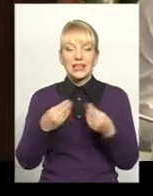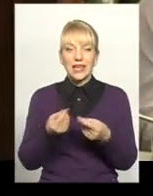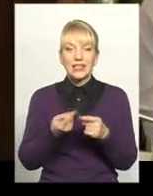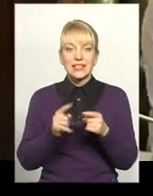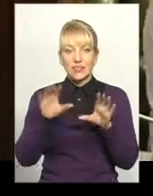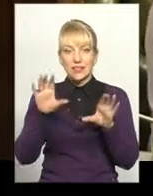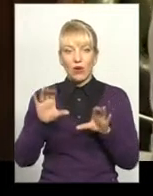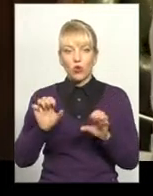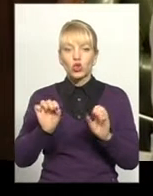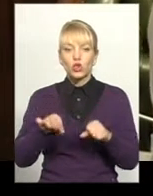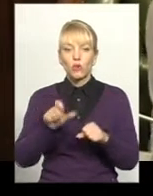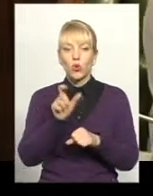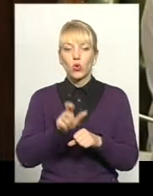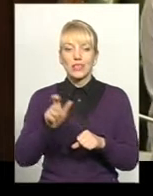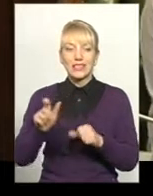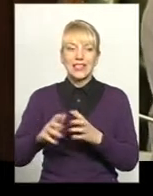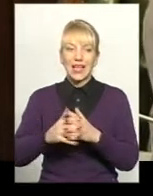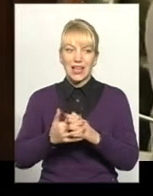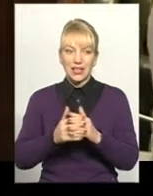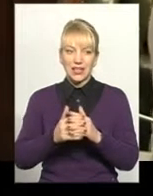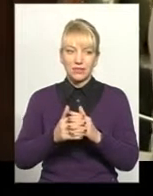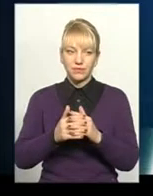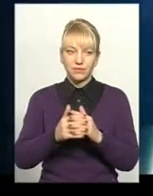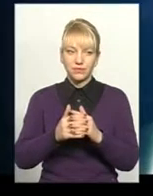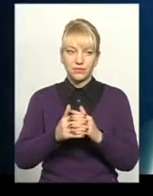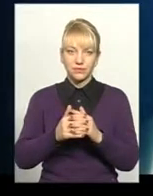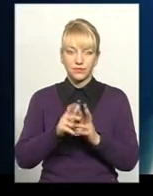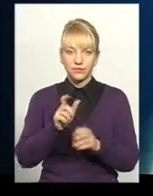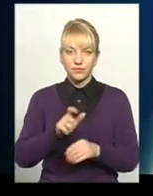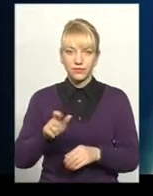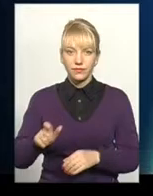нам допомагають депутати Рябчин, Дубровський.